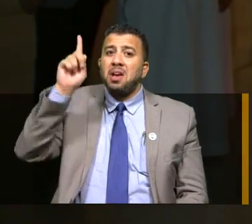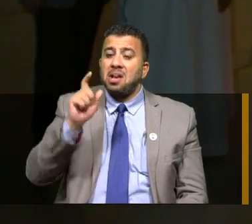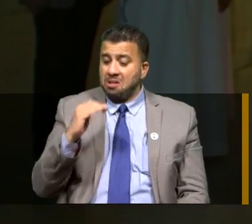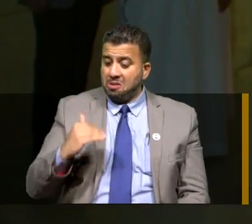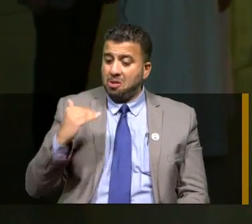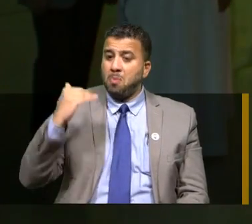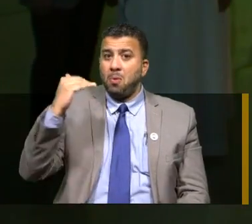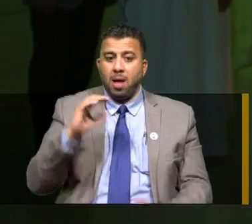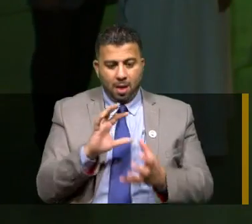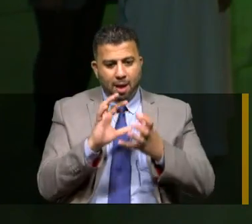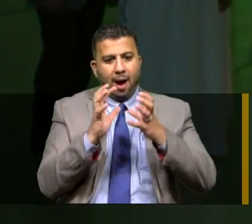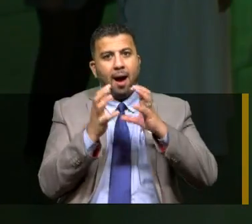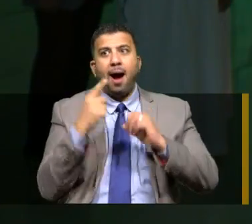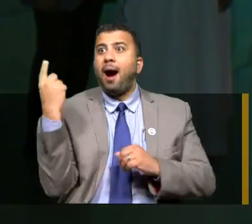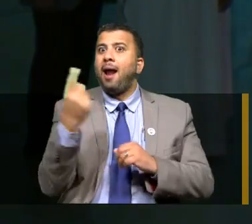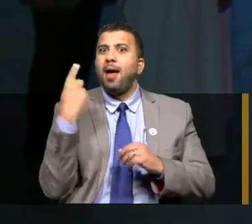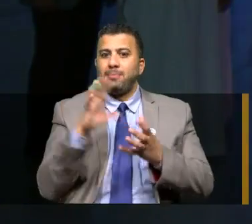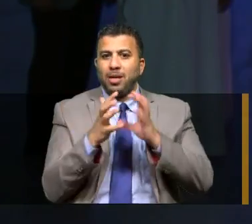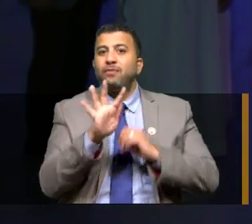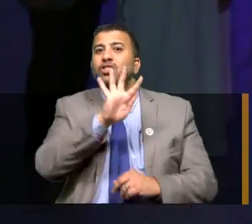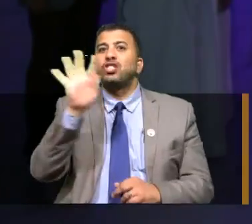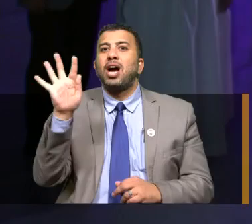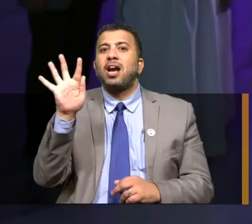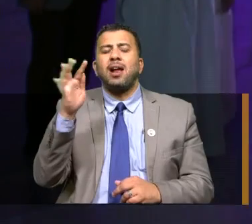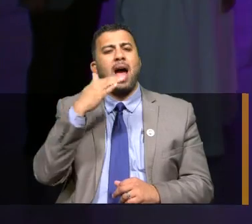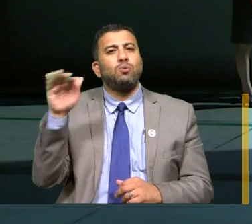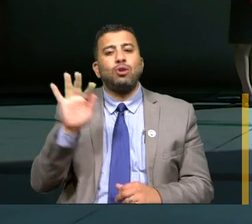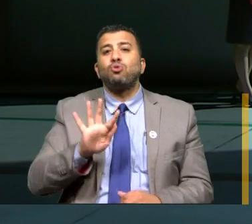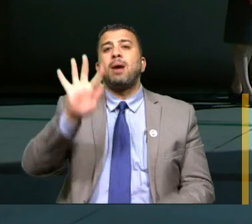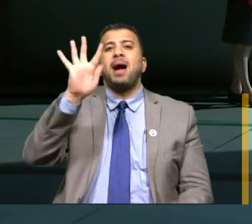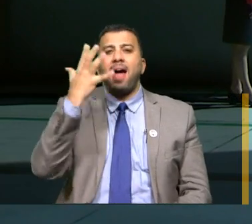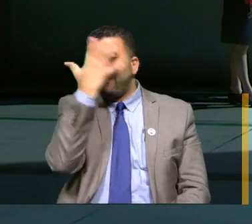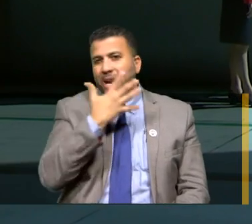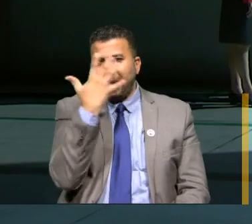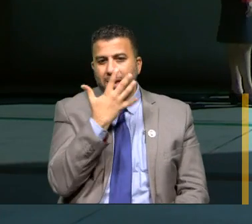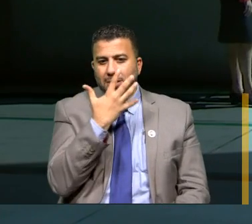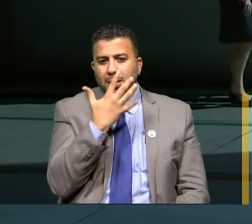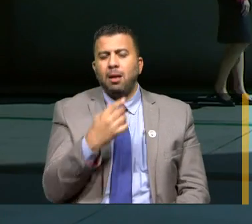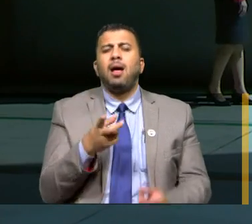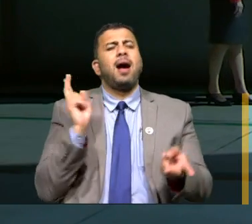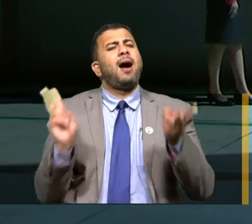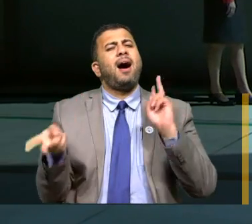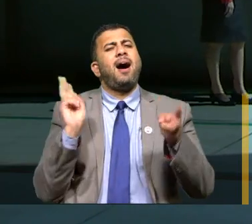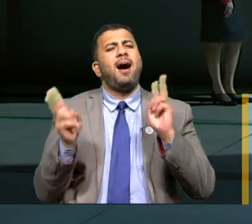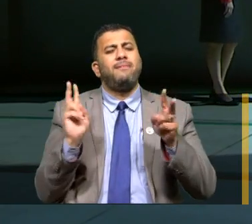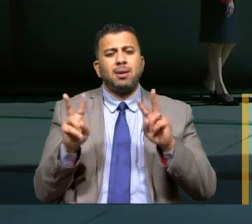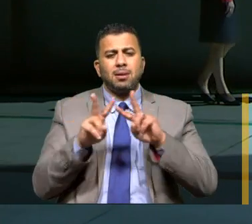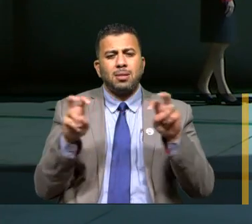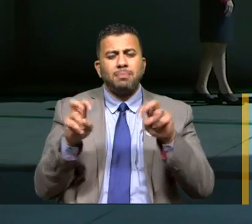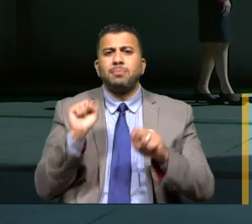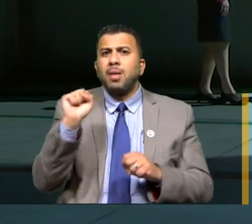أصبح عالمي في منطقة الشرق الأوسط وشمال أفريقيا. خلال الحفل تم الكشف عن